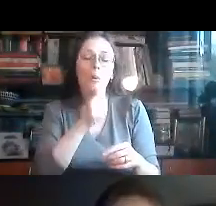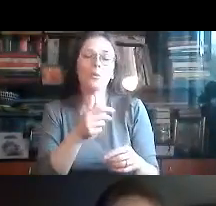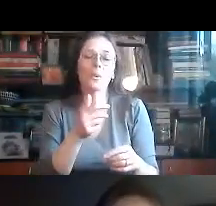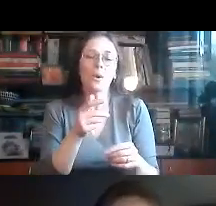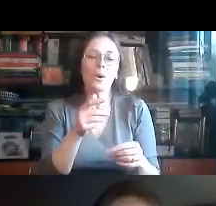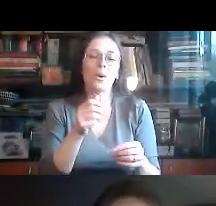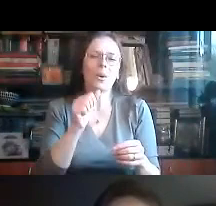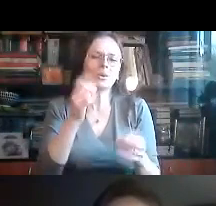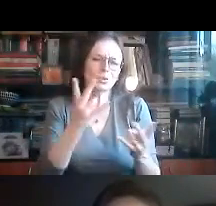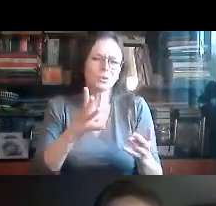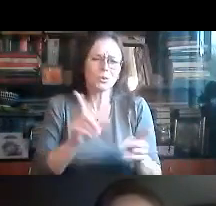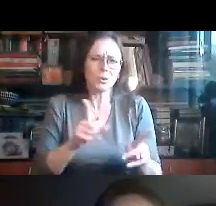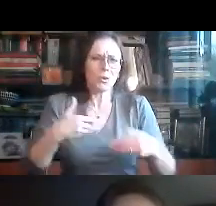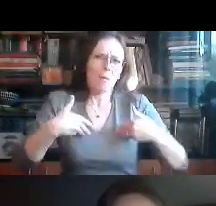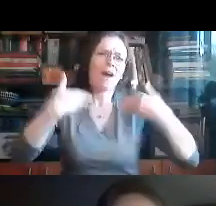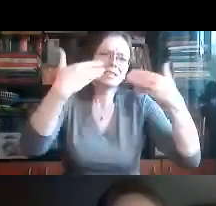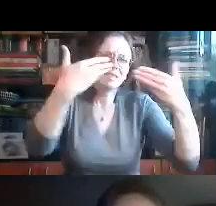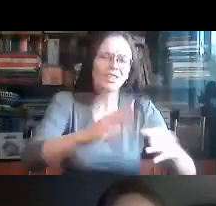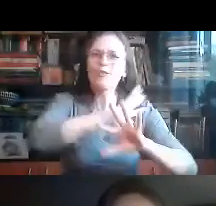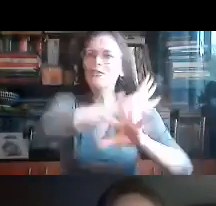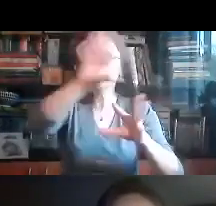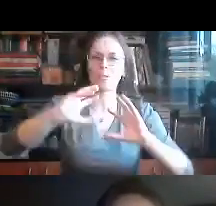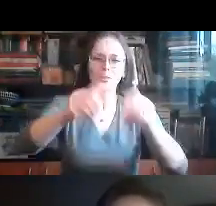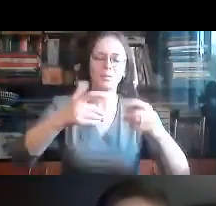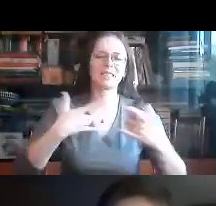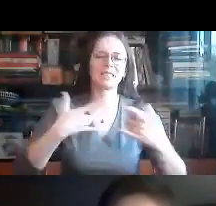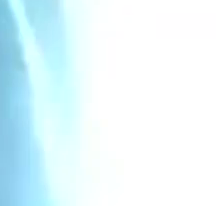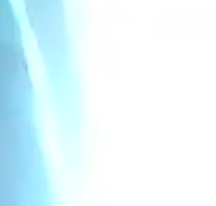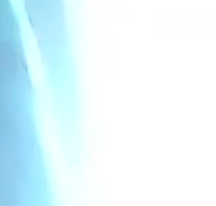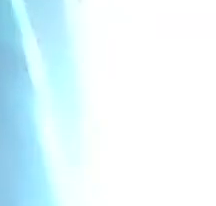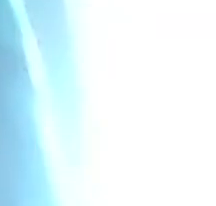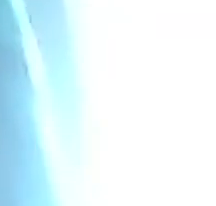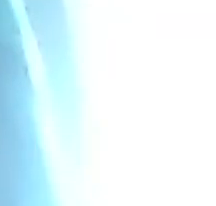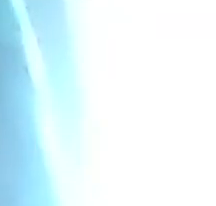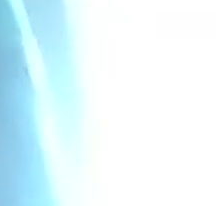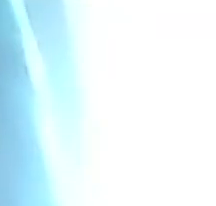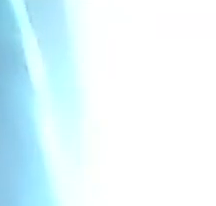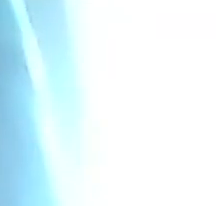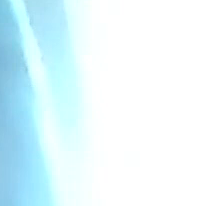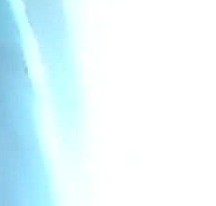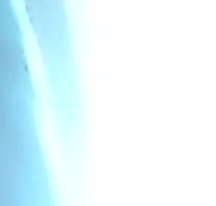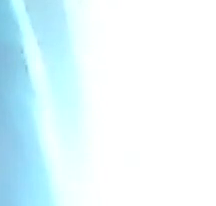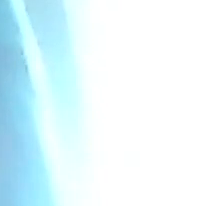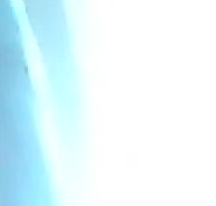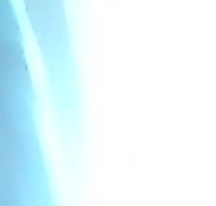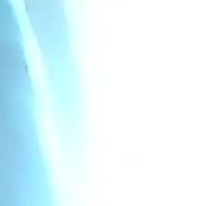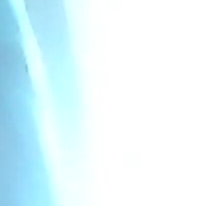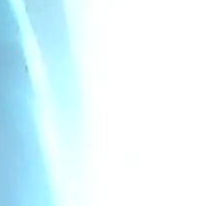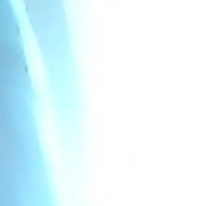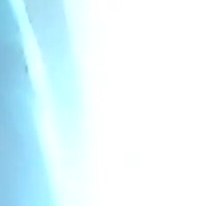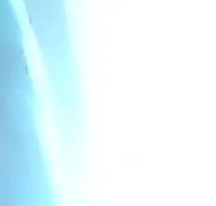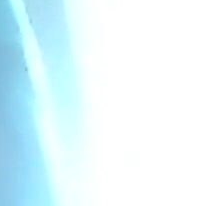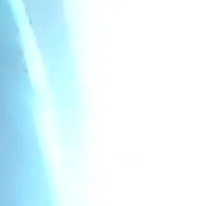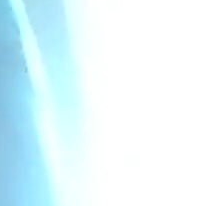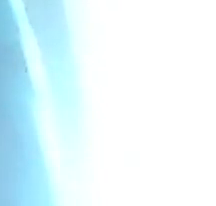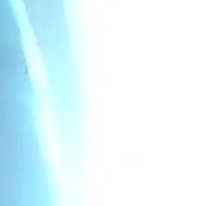вот как-то тогда еще, в общем, было смешно по поводу того, что происходит сейчас. Действительно,